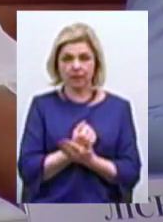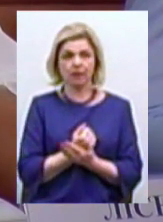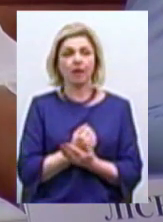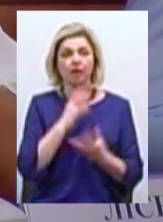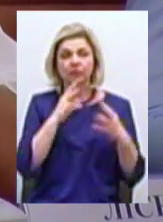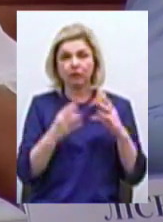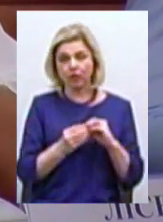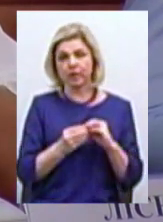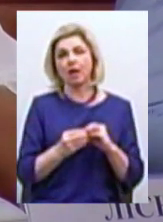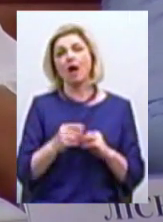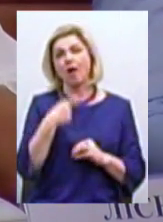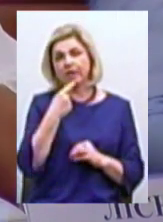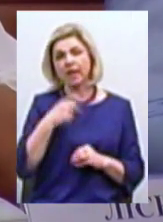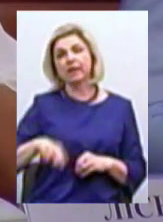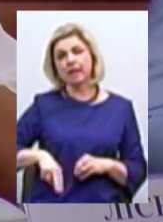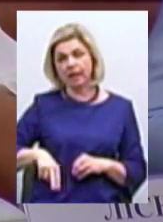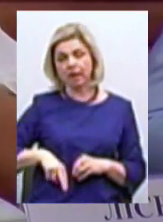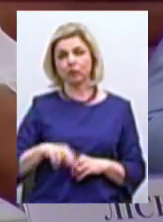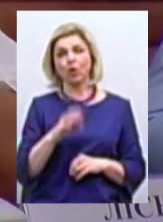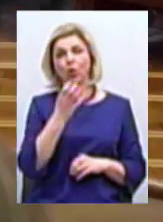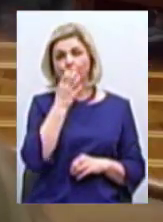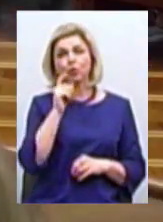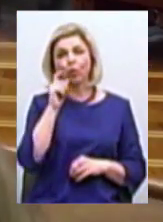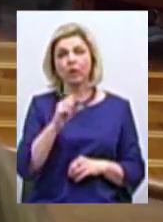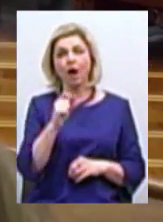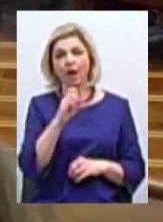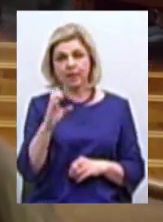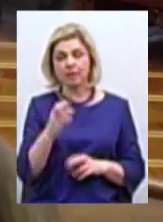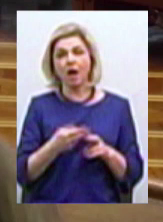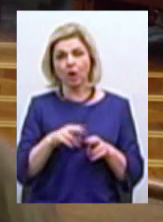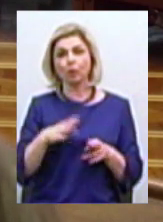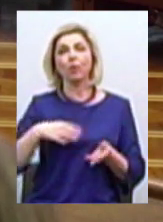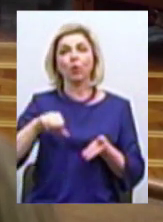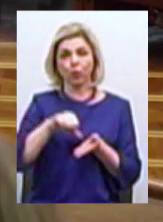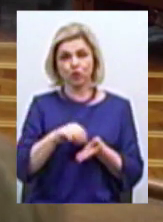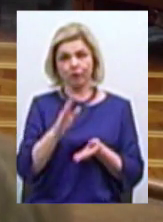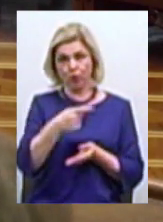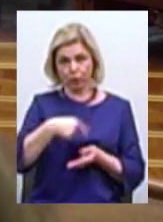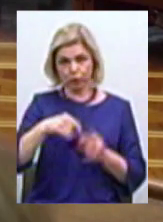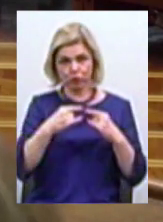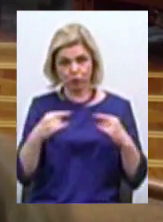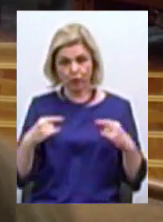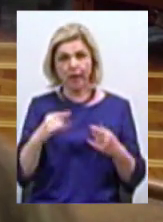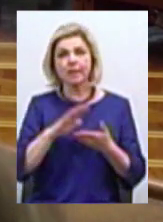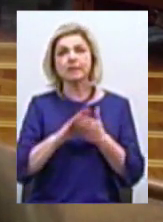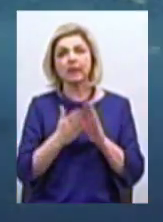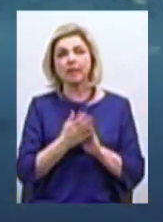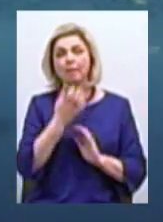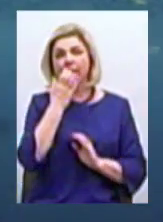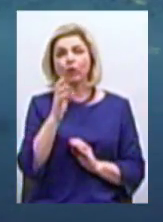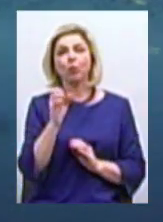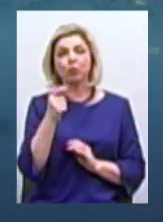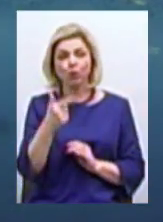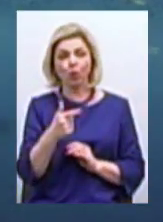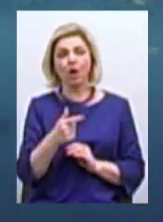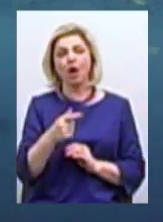генеральний директор Южноукраїнської АЕС Володимир Лісніченко, який брав участь у круглому столі. Ситуація на Південному Бузі критична. Через